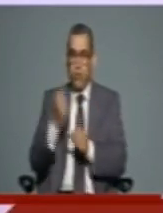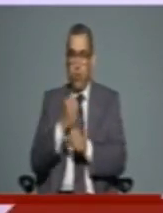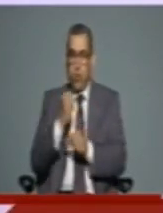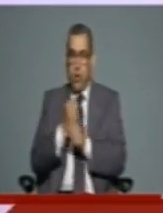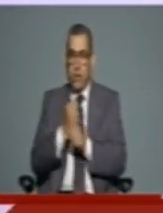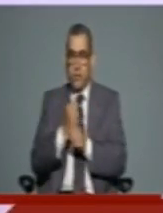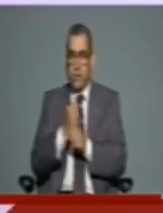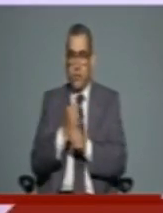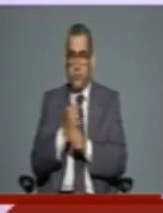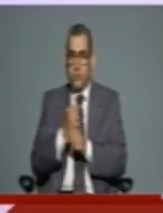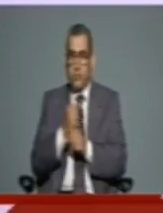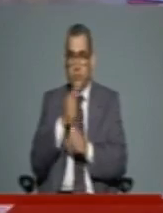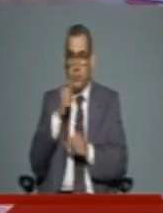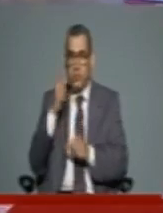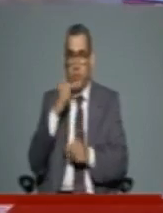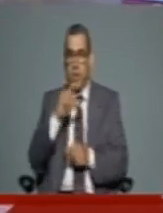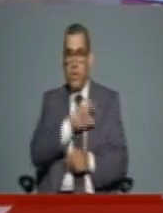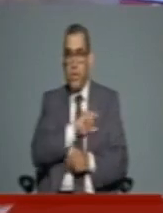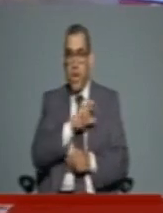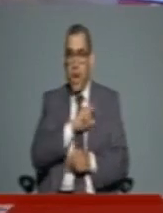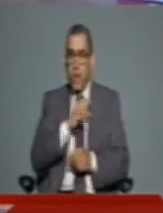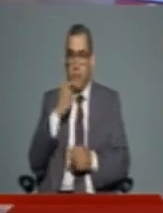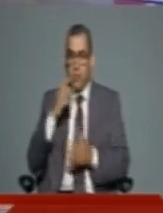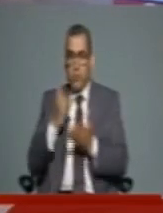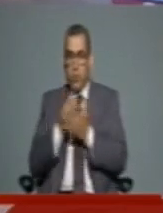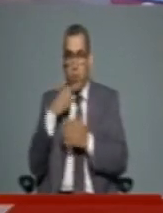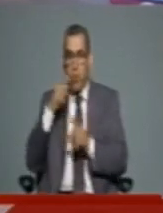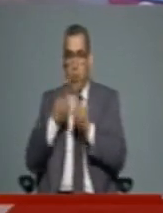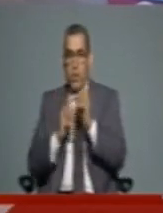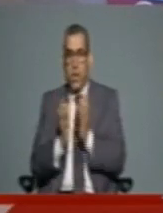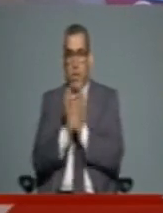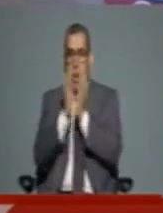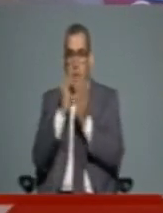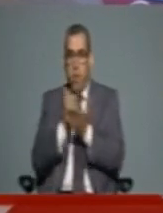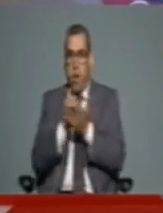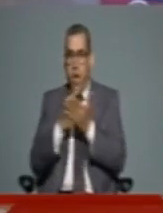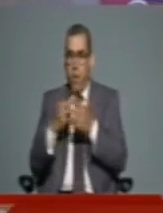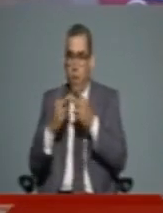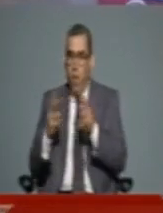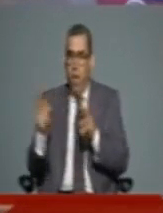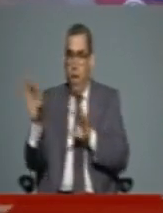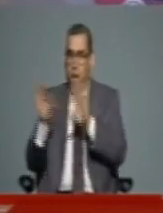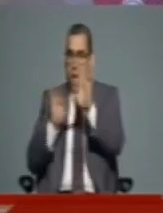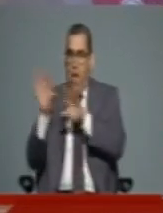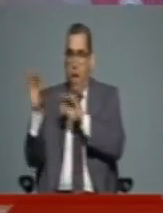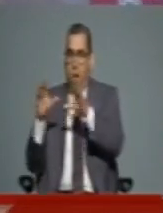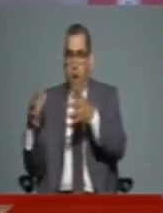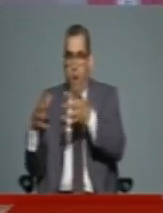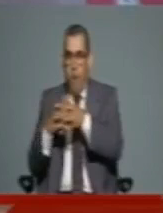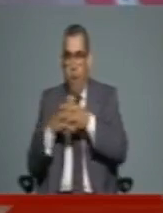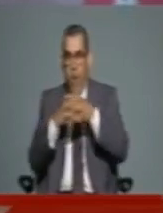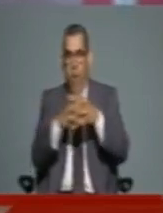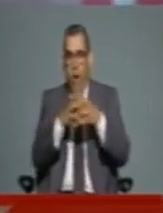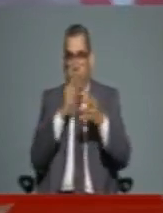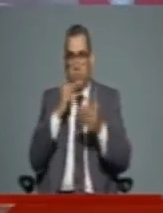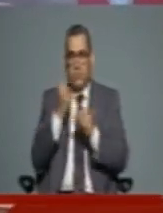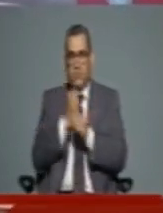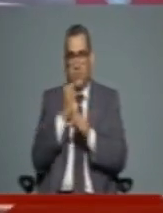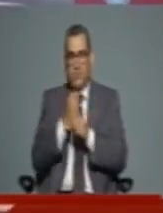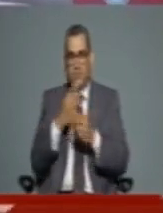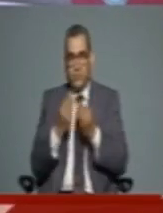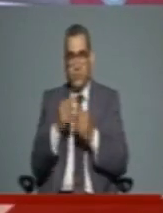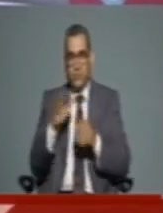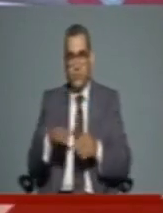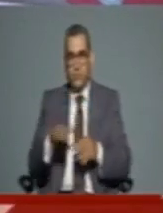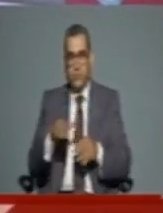بندي الطلب بتاعنا لوزارة التضامن، بترشح لنا بناخدهم، وهم اللي بيشتغلوا دلوقتي في